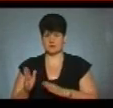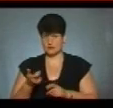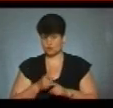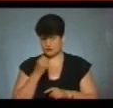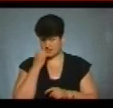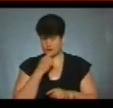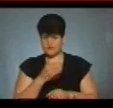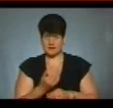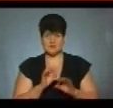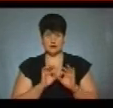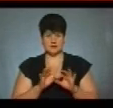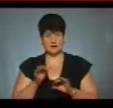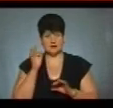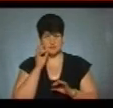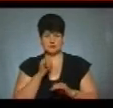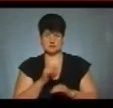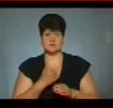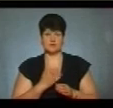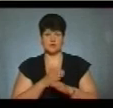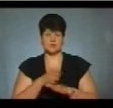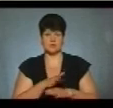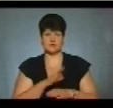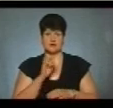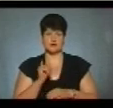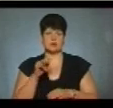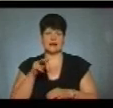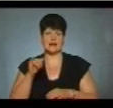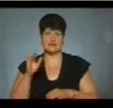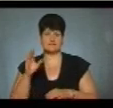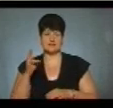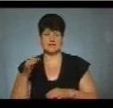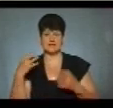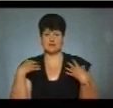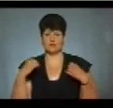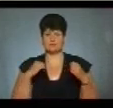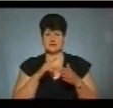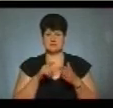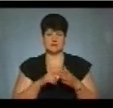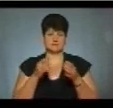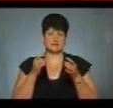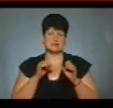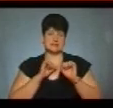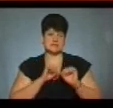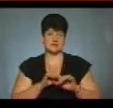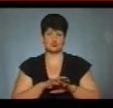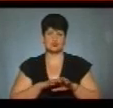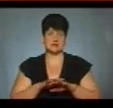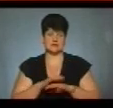дякую вам за роз'яснення. Прошу. Нагадаю, що у нас в гостях був Ігор Лівінський, начальник управління з питань цивільного захисту